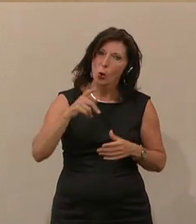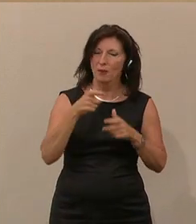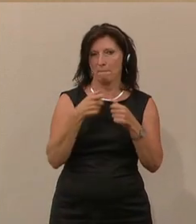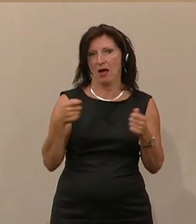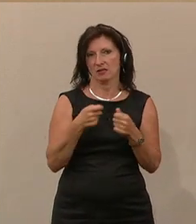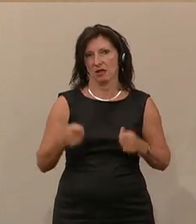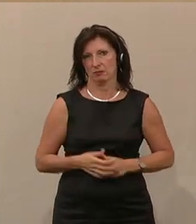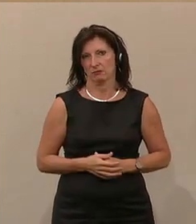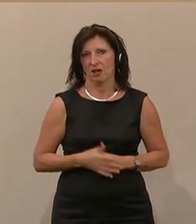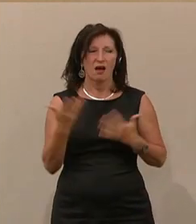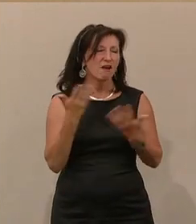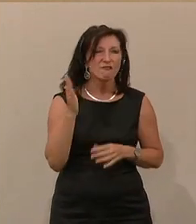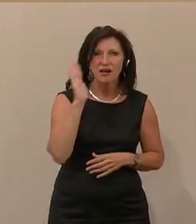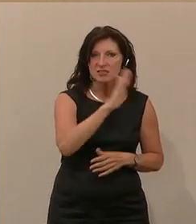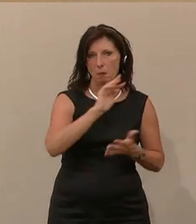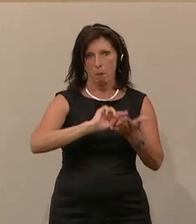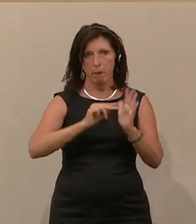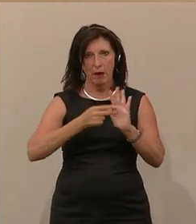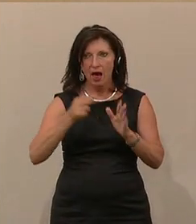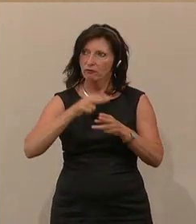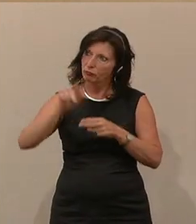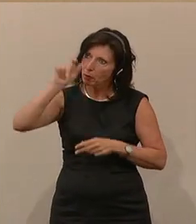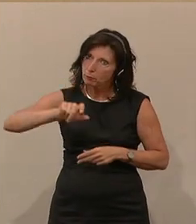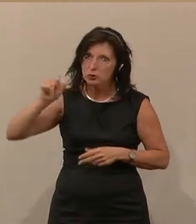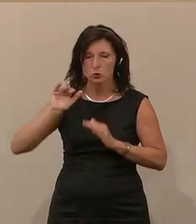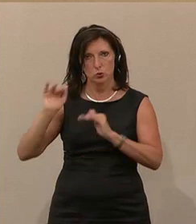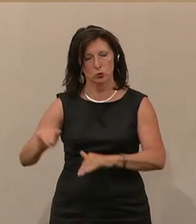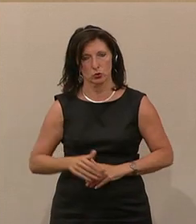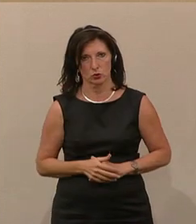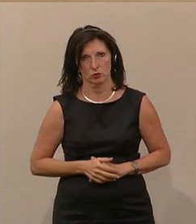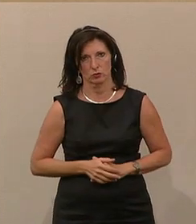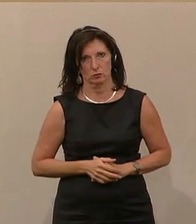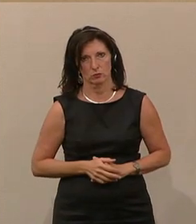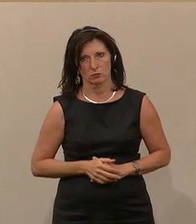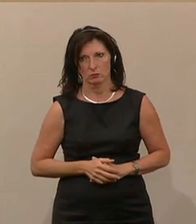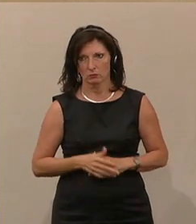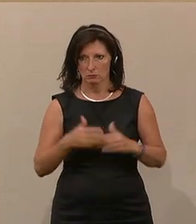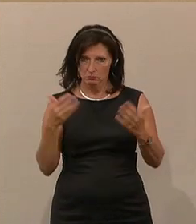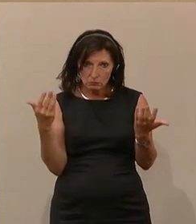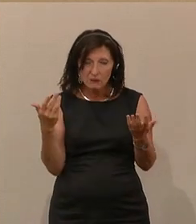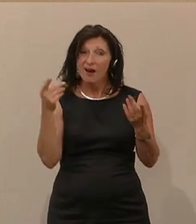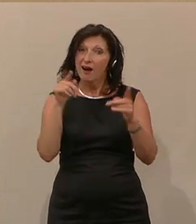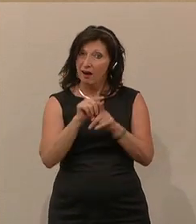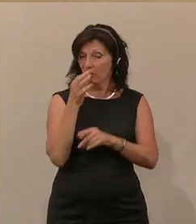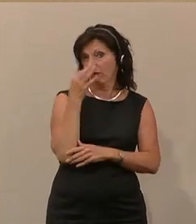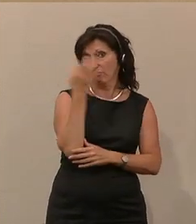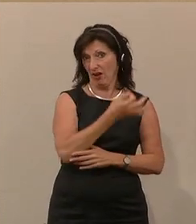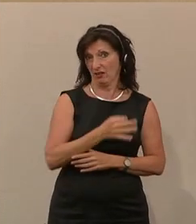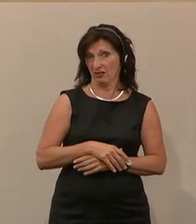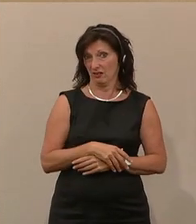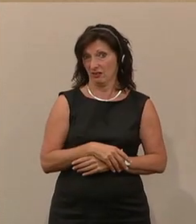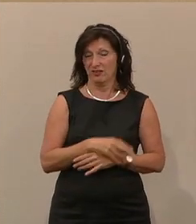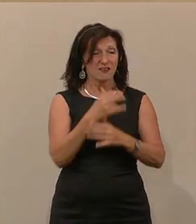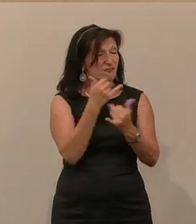möchten um diese informationen vor racheakten zu schützen ich habe sie auch gefragt wie sie die